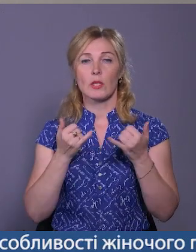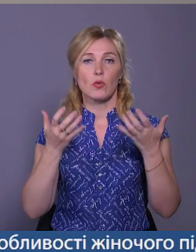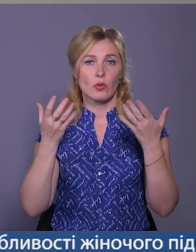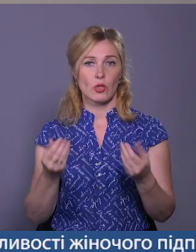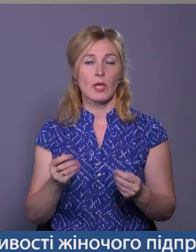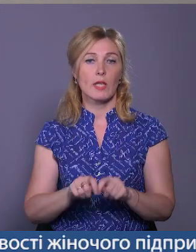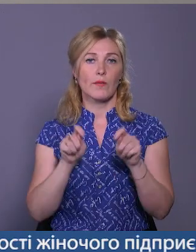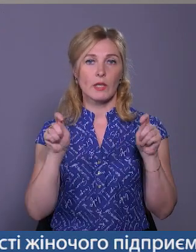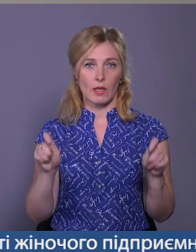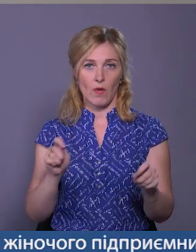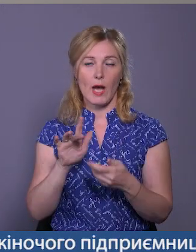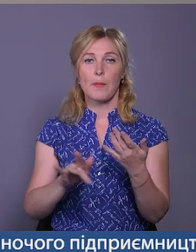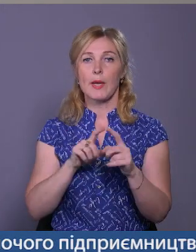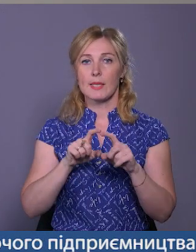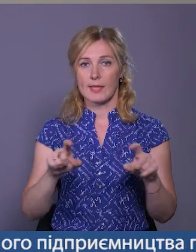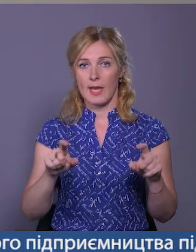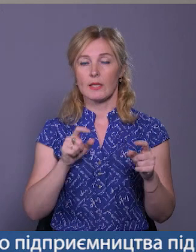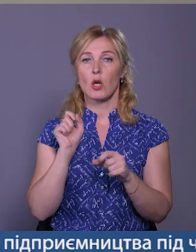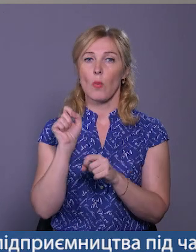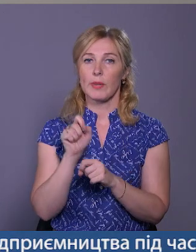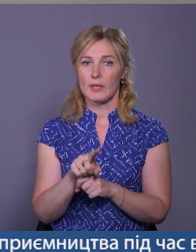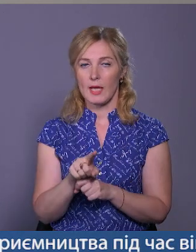відкриваємо центр компетенції